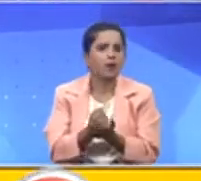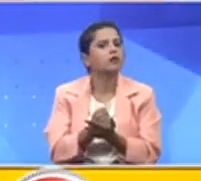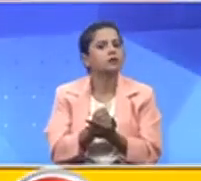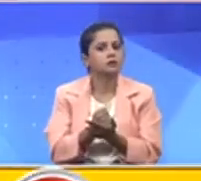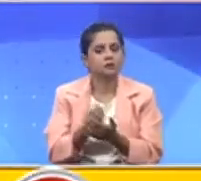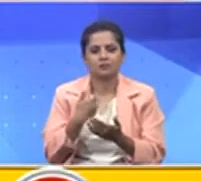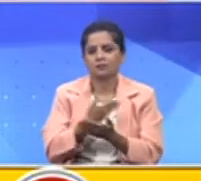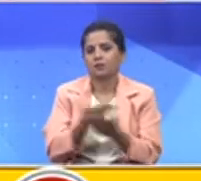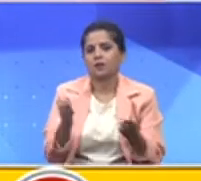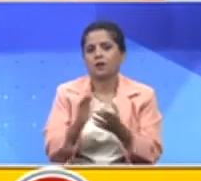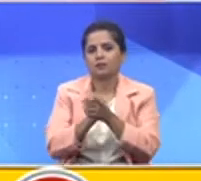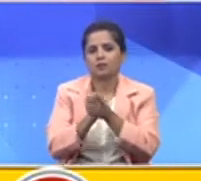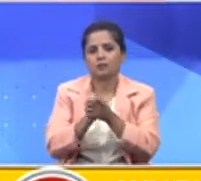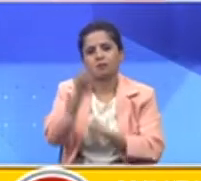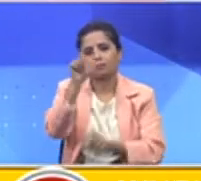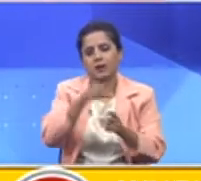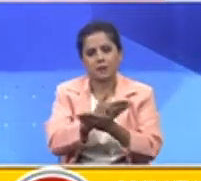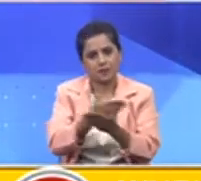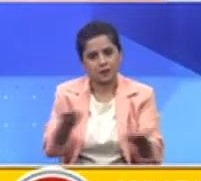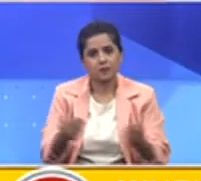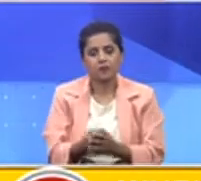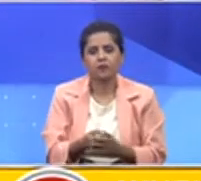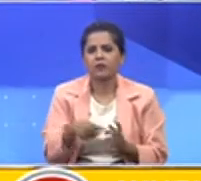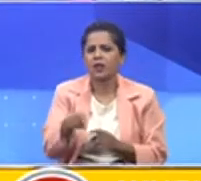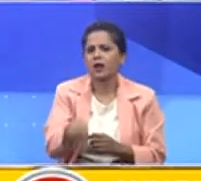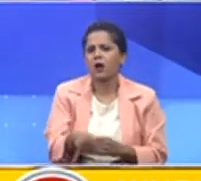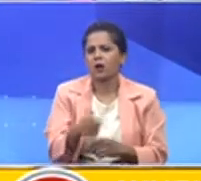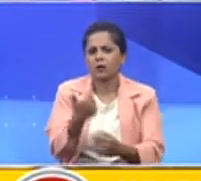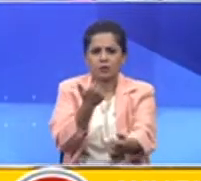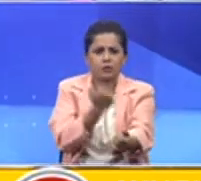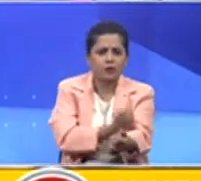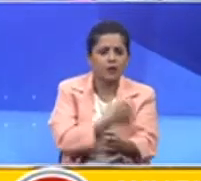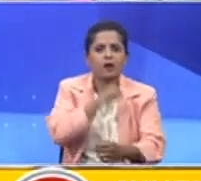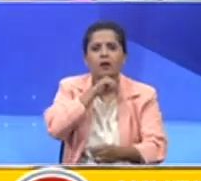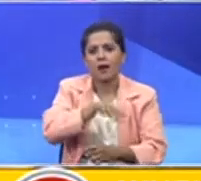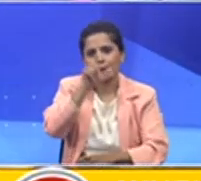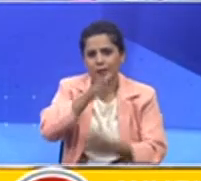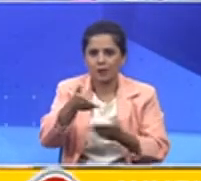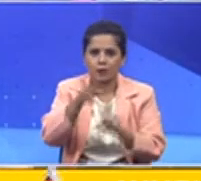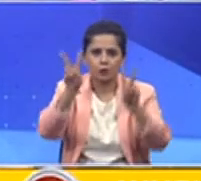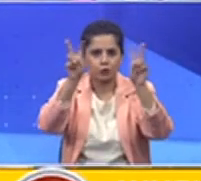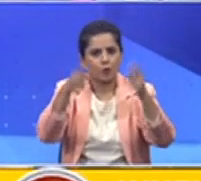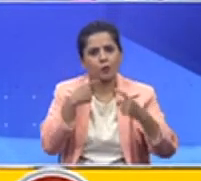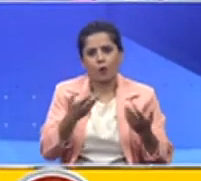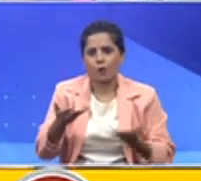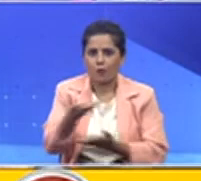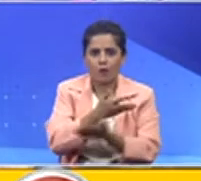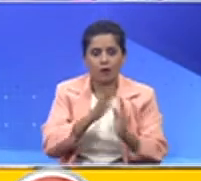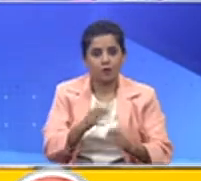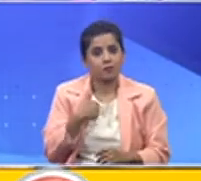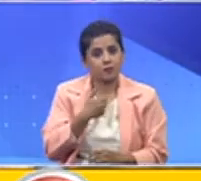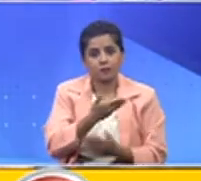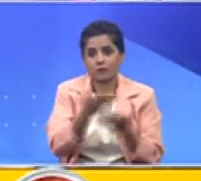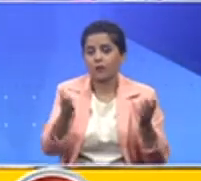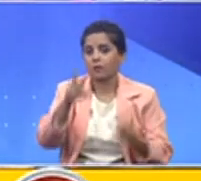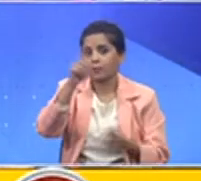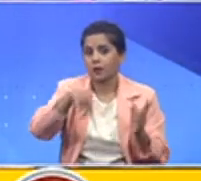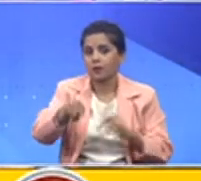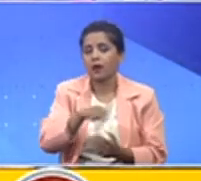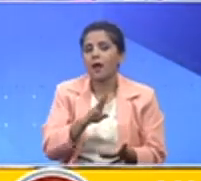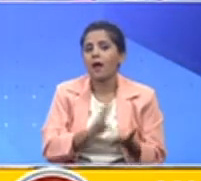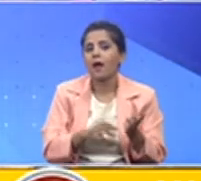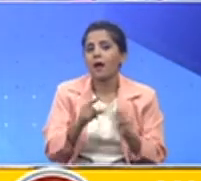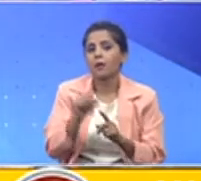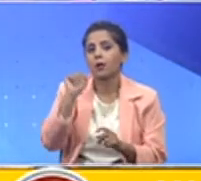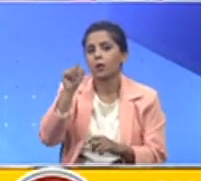मेरे पहरे देशवांचियों जब बार ड्रक्स और युवा पीडी की हो रही हैं तो मैं आपको मद्य